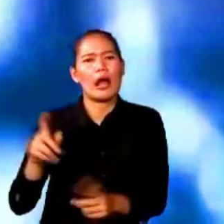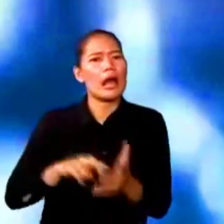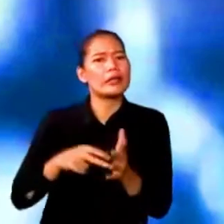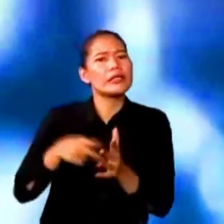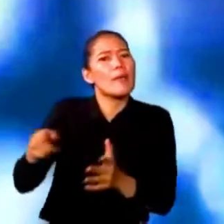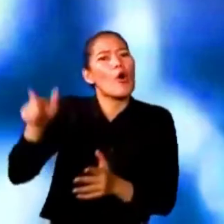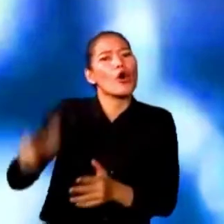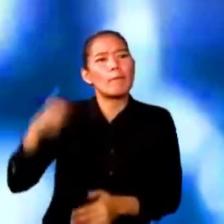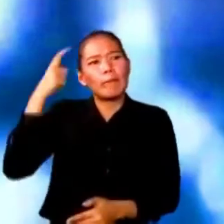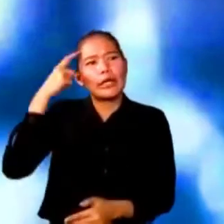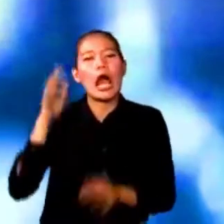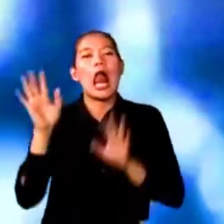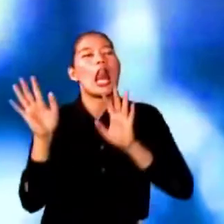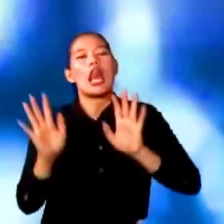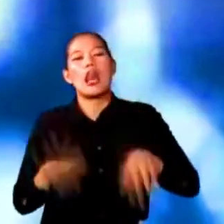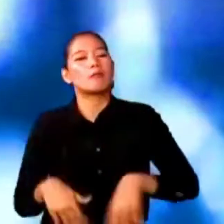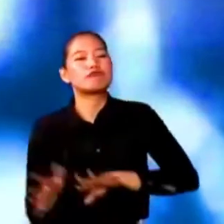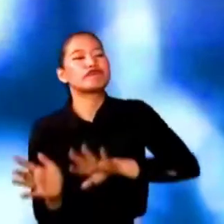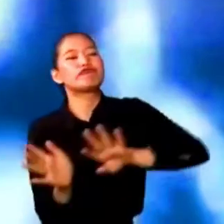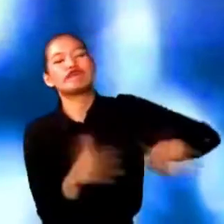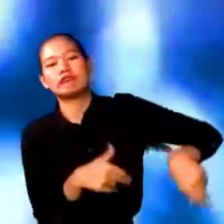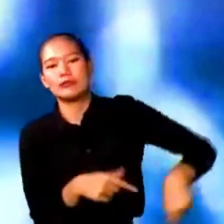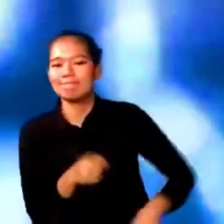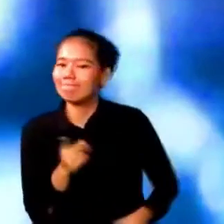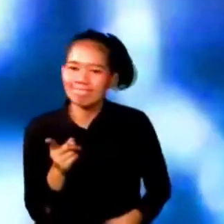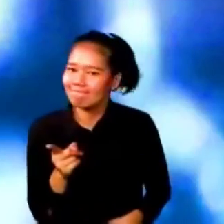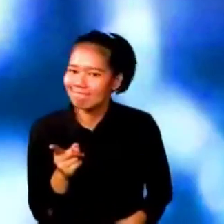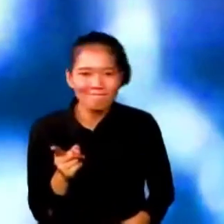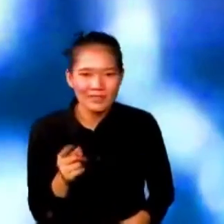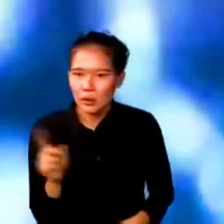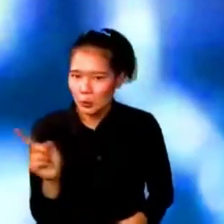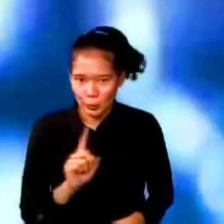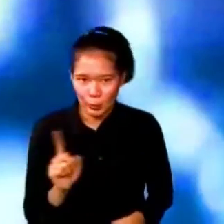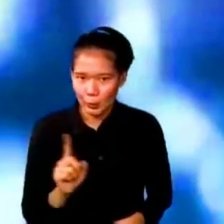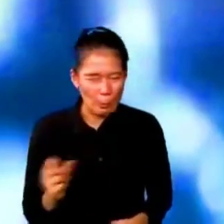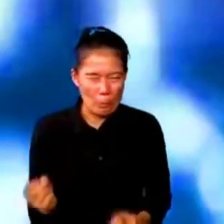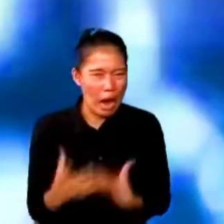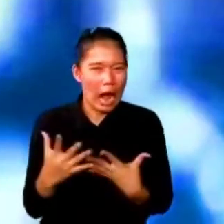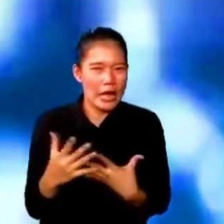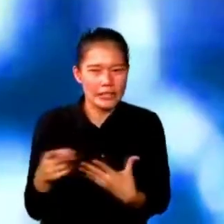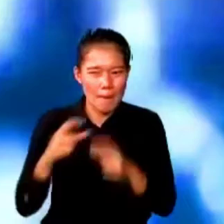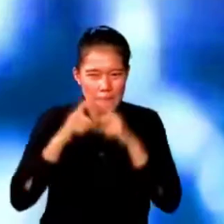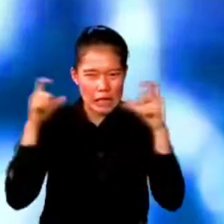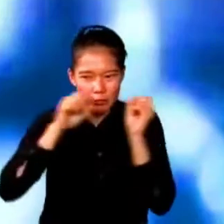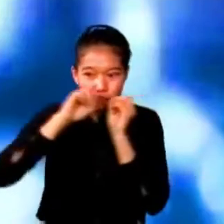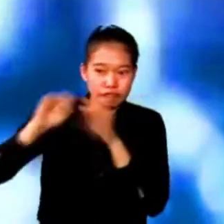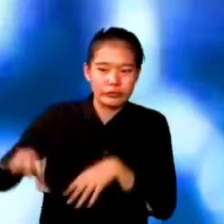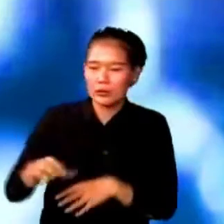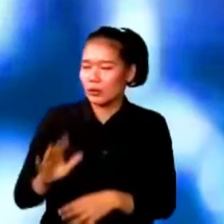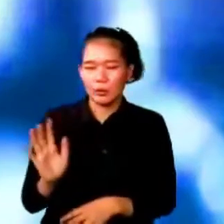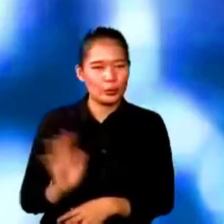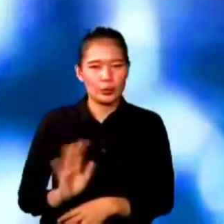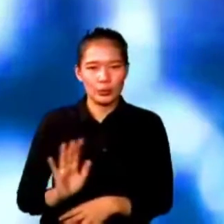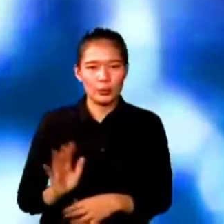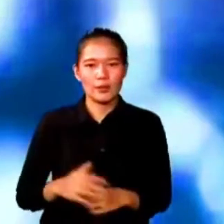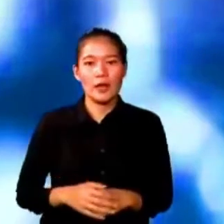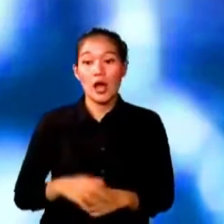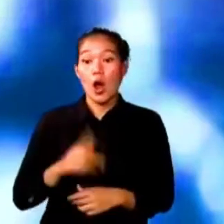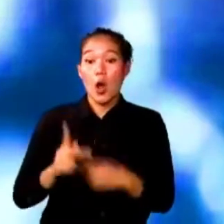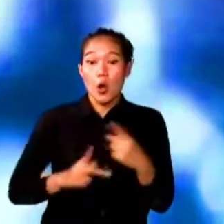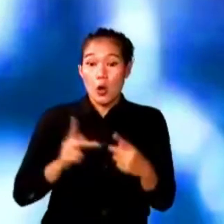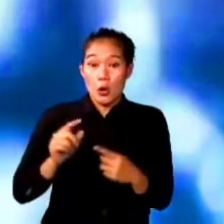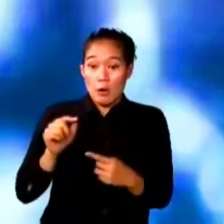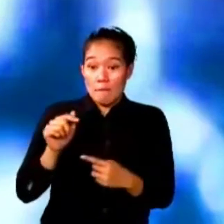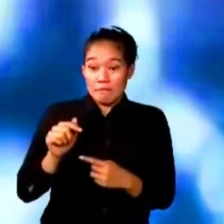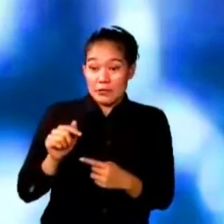merasa biasa-biasa aja di daerah mereka ya padahal itu sangat mengerikan sekali kalau enggak pakai masker kali ada orang atau tidak boleh